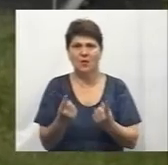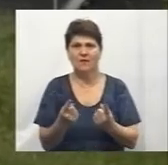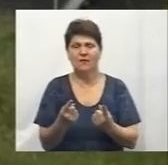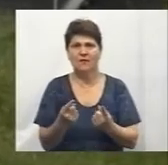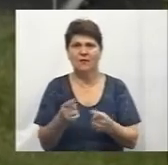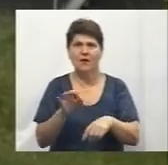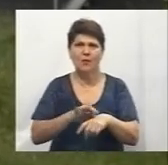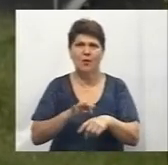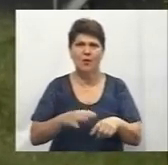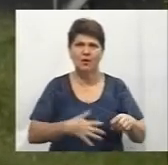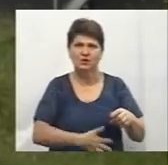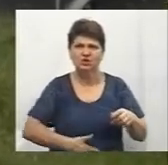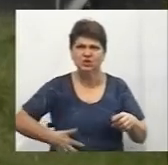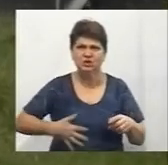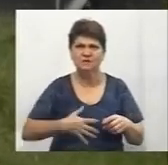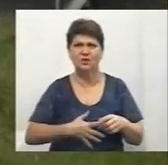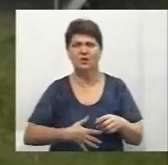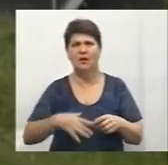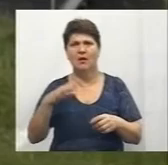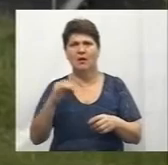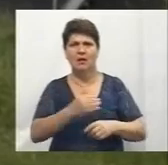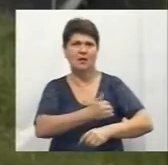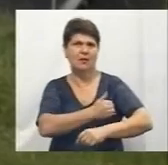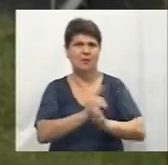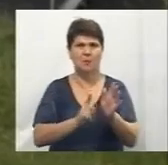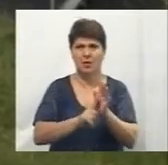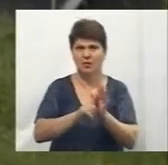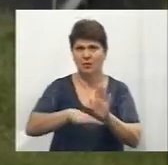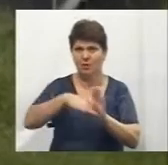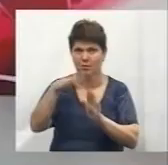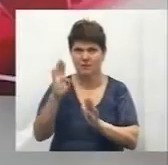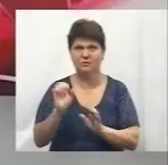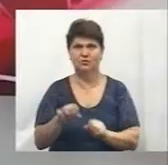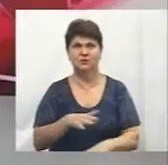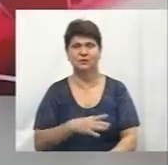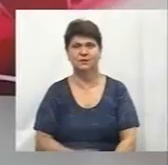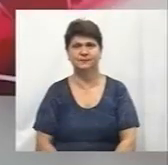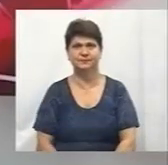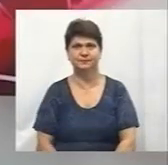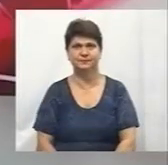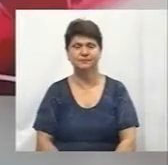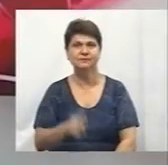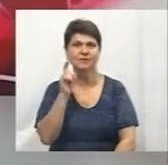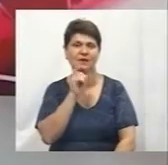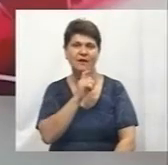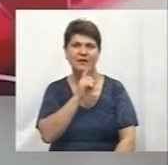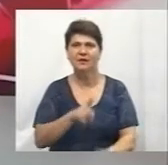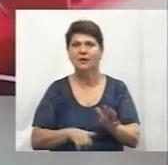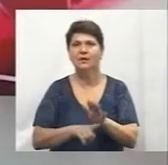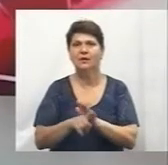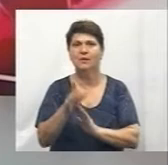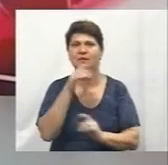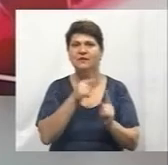болі в області живота, температура може підвищена. На Вінниччині розпочався